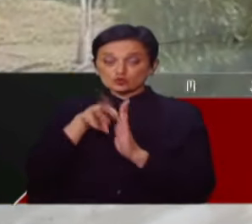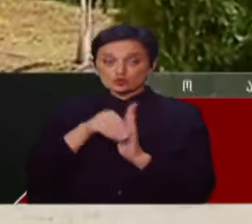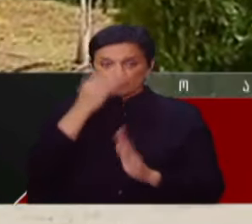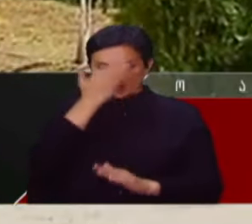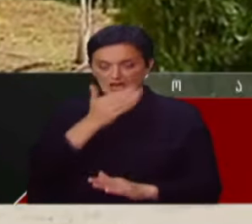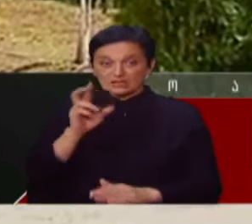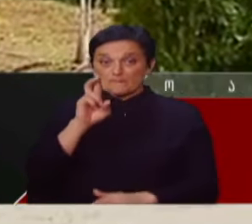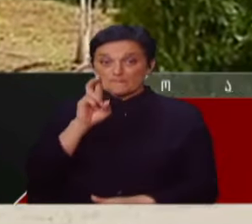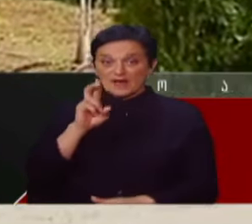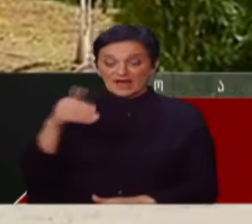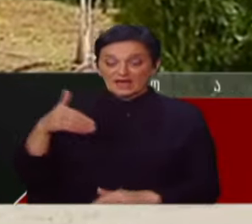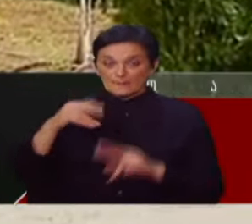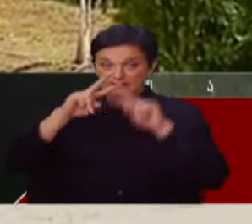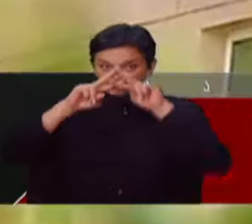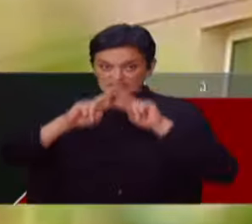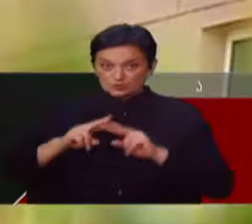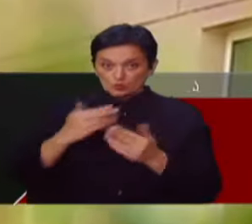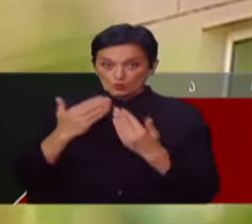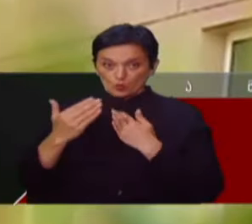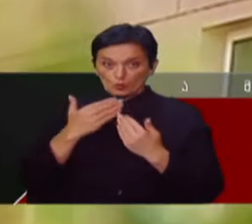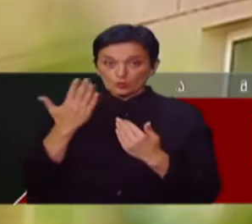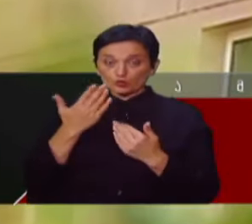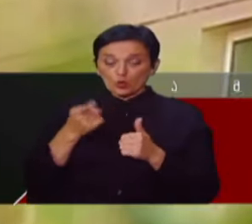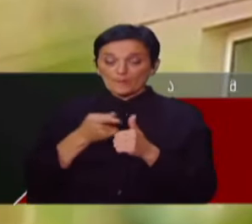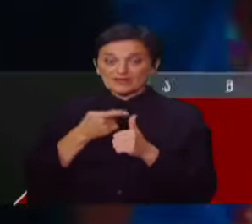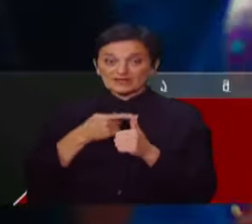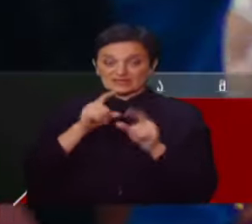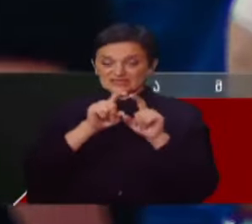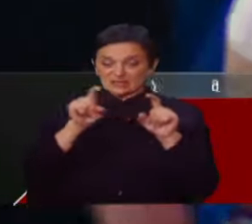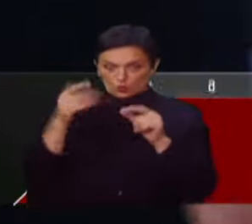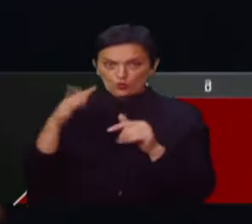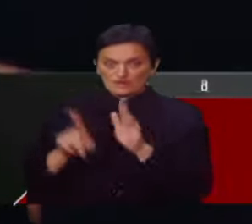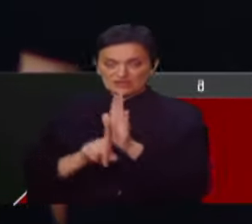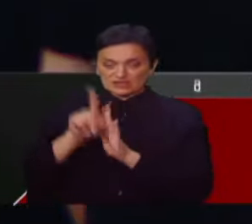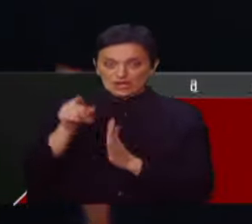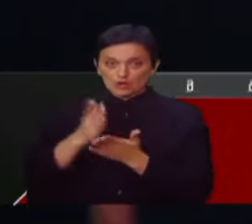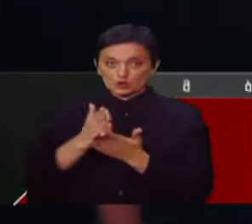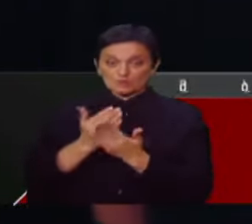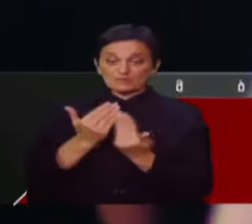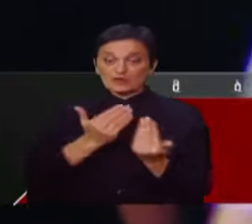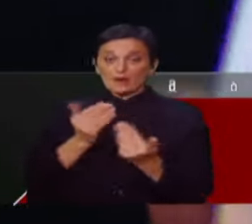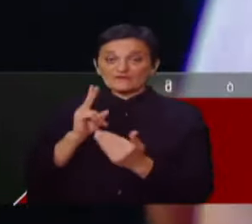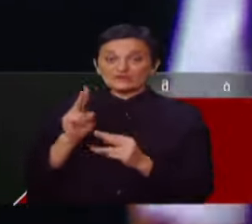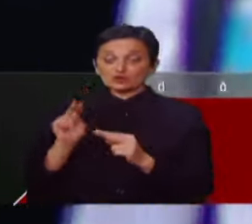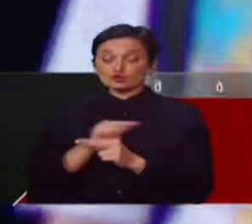ადამიანებს, B ჰეპატიტის სკრინინგისკენ მოუწოდებს, რომელიც დასახელებულ კლინიკებში უკვე დაწყებულია. მათთვის კი, ვინც